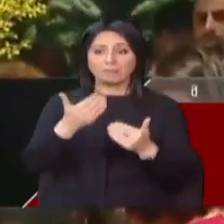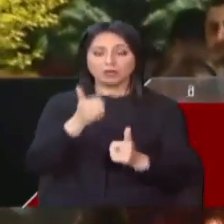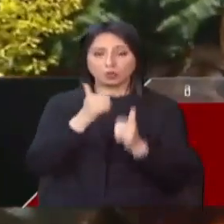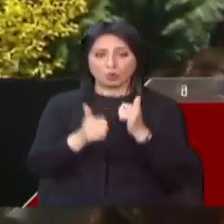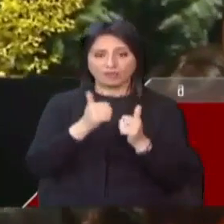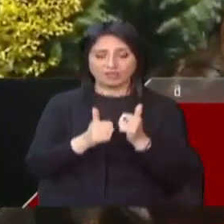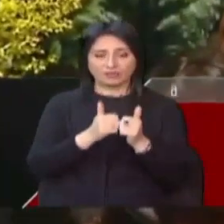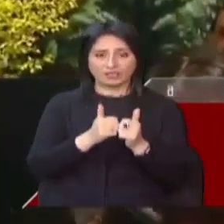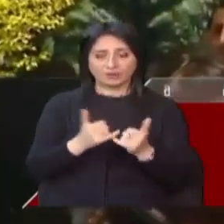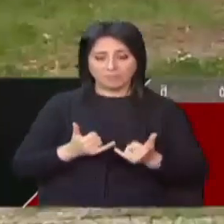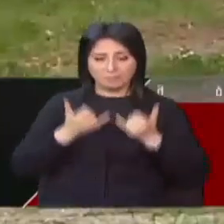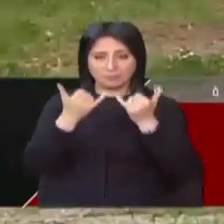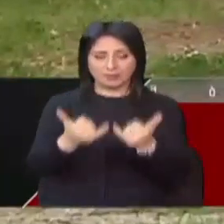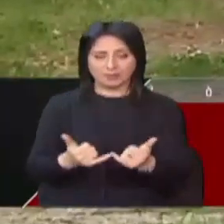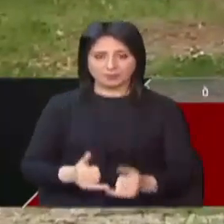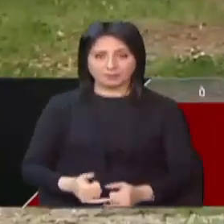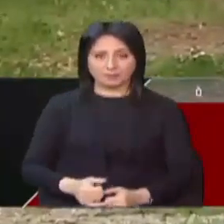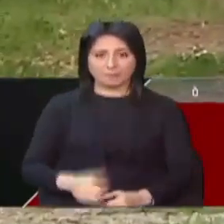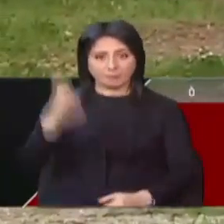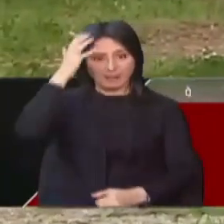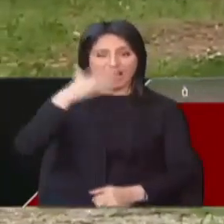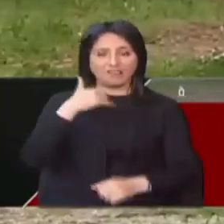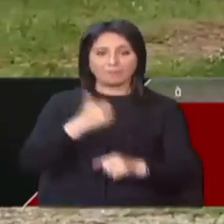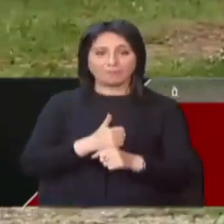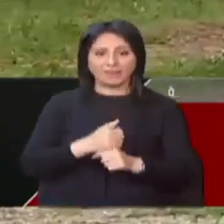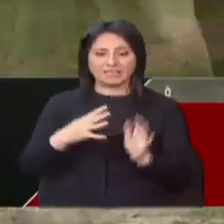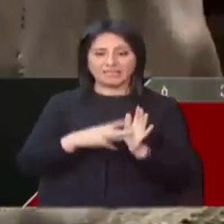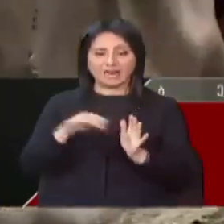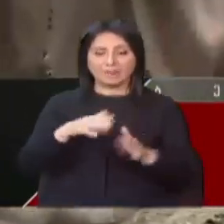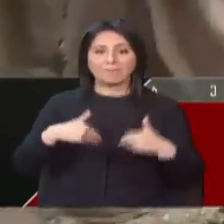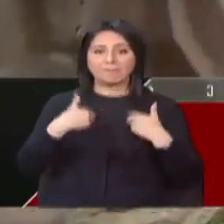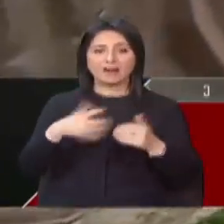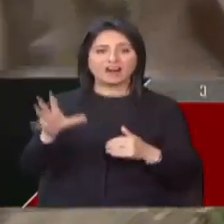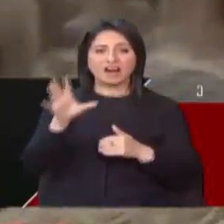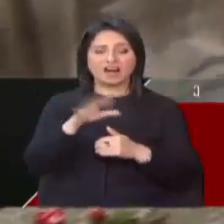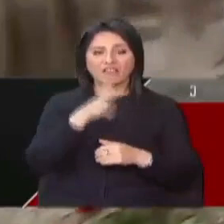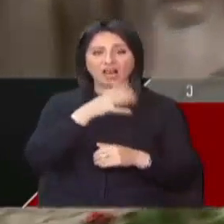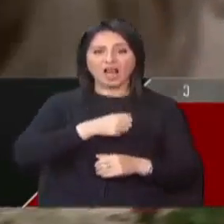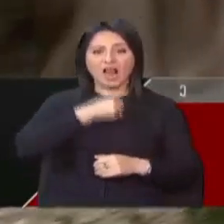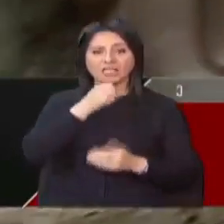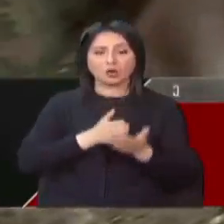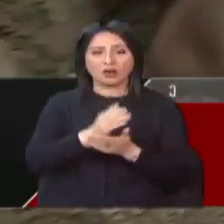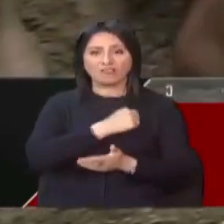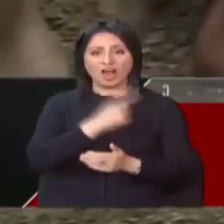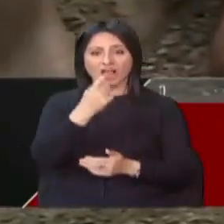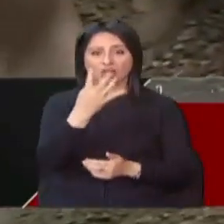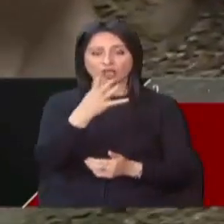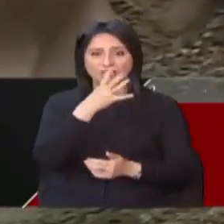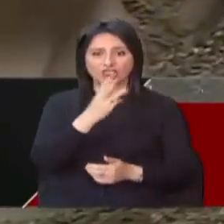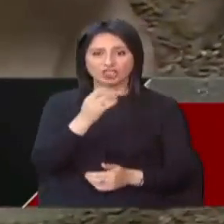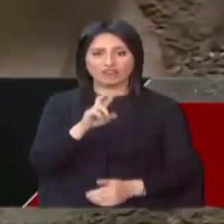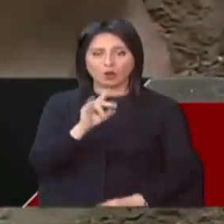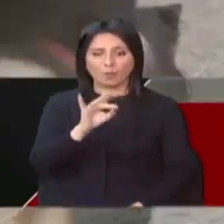ყოველთვის პატივსცემთ. თელავის მერიამ დღეს 9 მაისი მიულოცა ყველაზე ასაკოვან ვეტერანს, 104 წლის